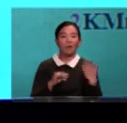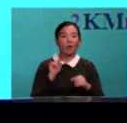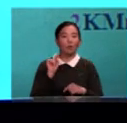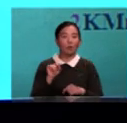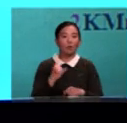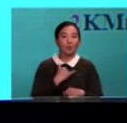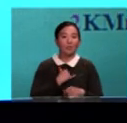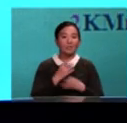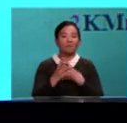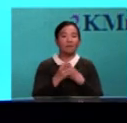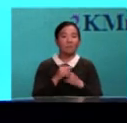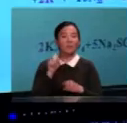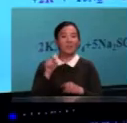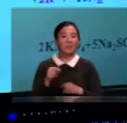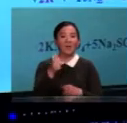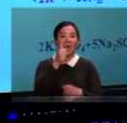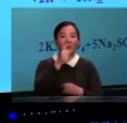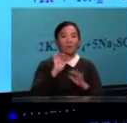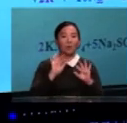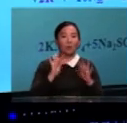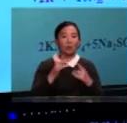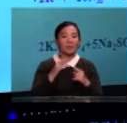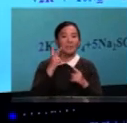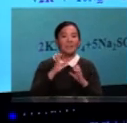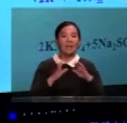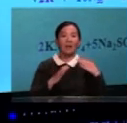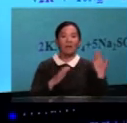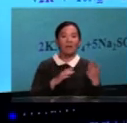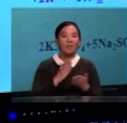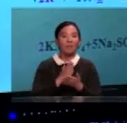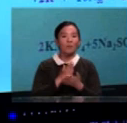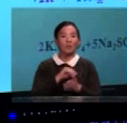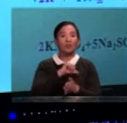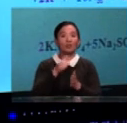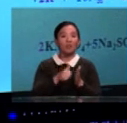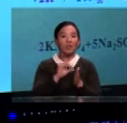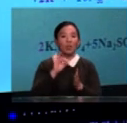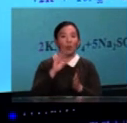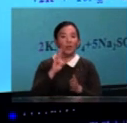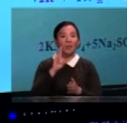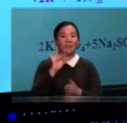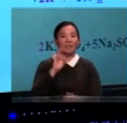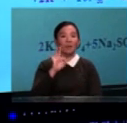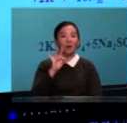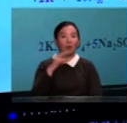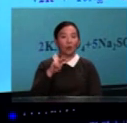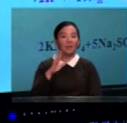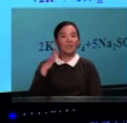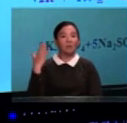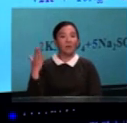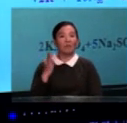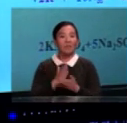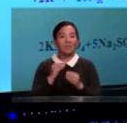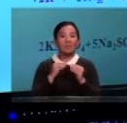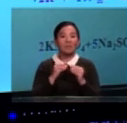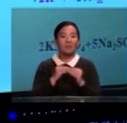есть у нас с вами здесь в первом случае слева имеется 16 ионов кислорода, справа имеется